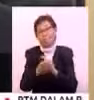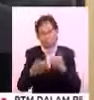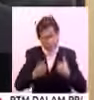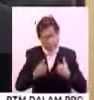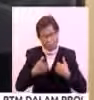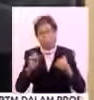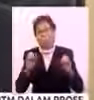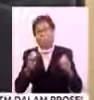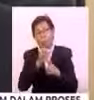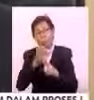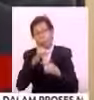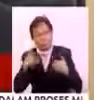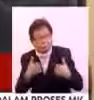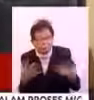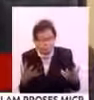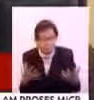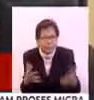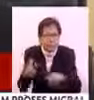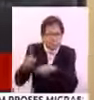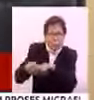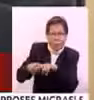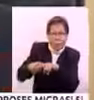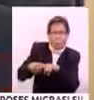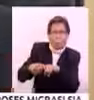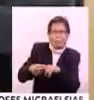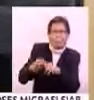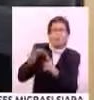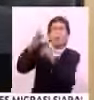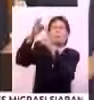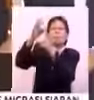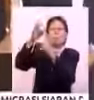kepada yang pertama, iktizam politik